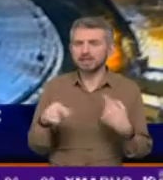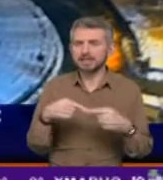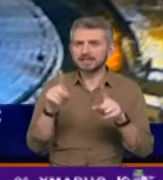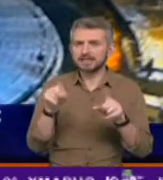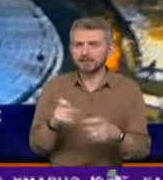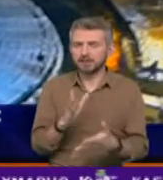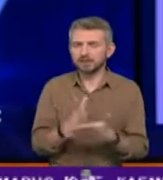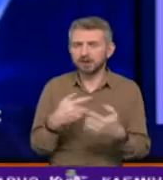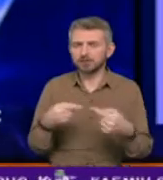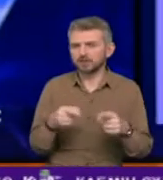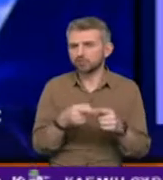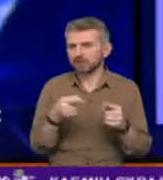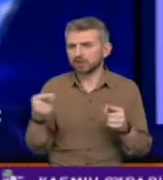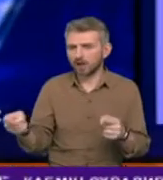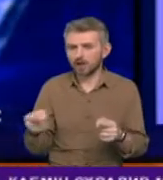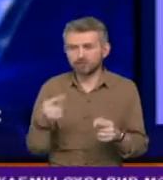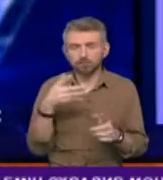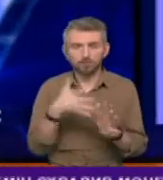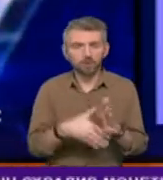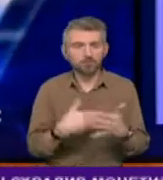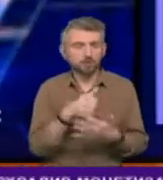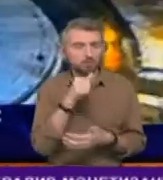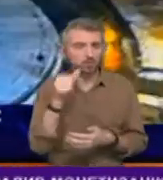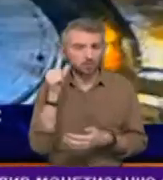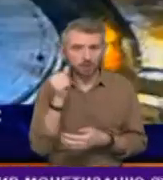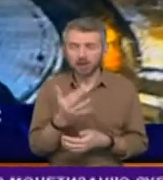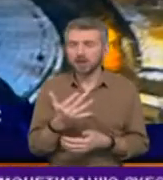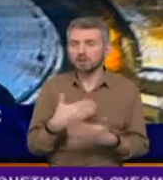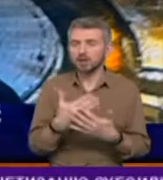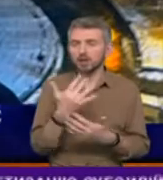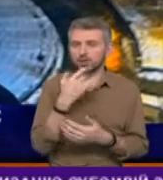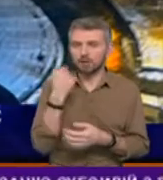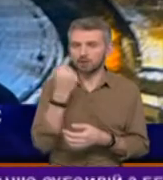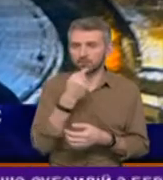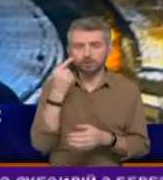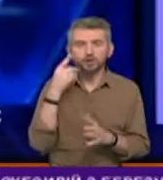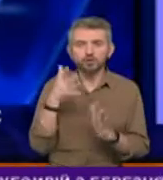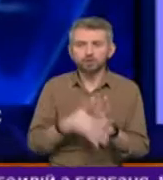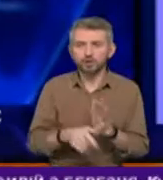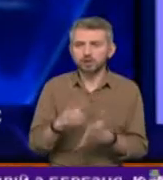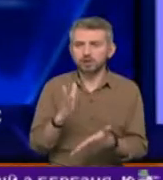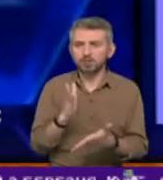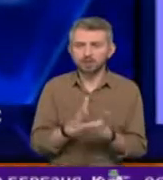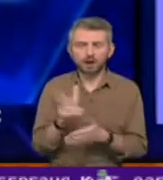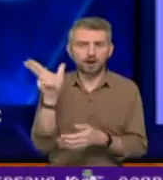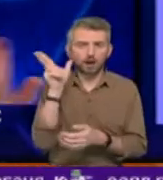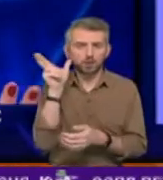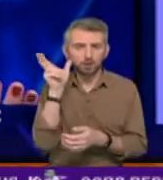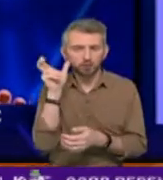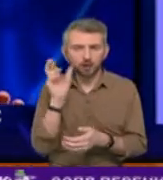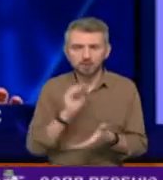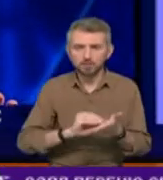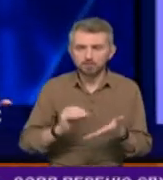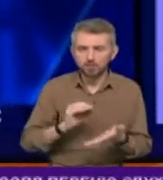Але технології то змінюються. Ні, ми достатньо акуратно до цього ставимося, тому що, як правило, зазначимо Микита раніше,